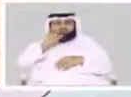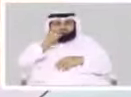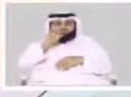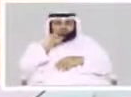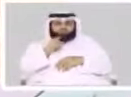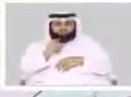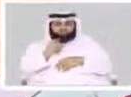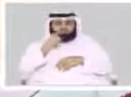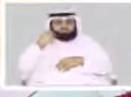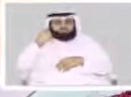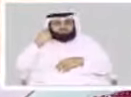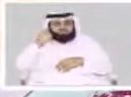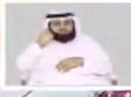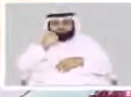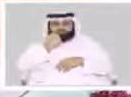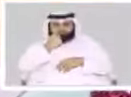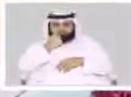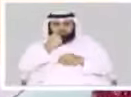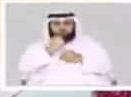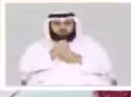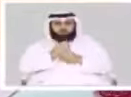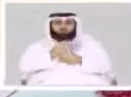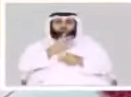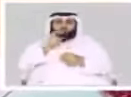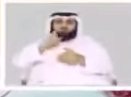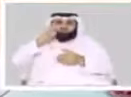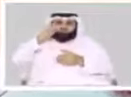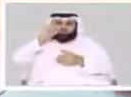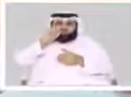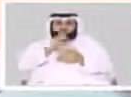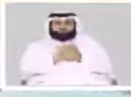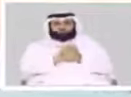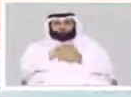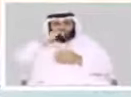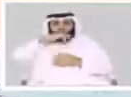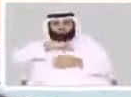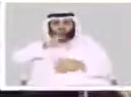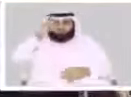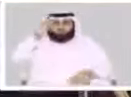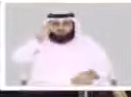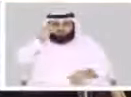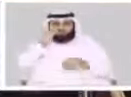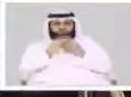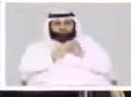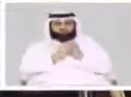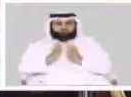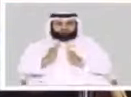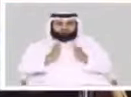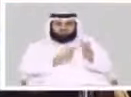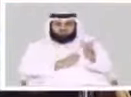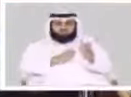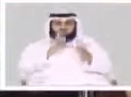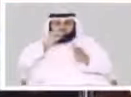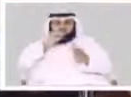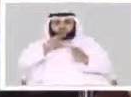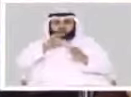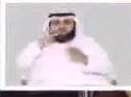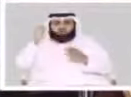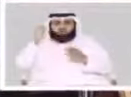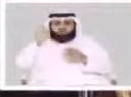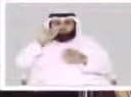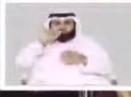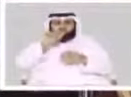قلتم سمعنا وأطعنا واتقوا الله إن الله عليم بذات الصدور. نعم. ولقد أخذ الله ميثاق بني